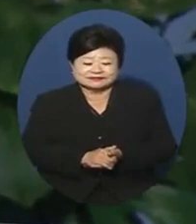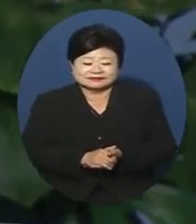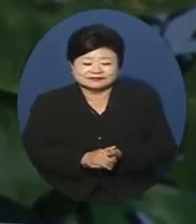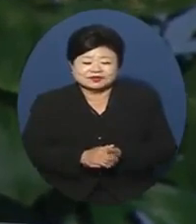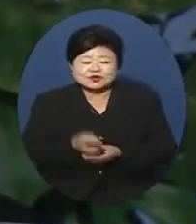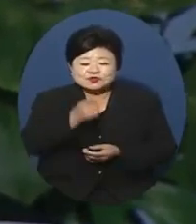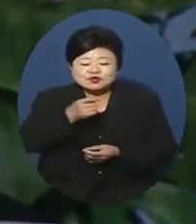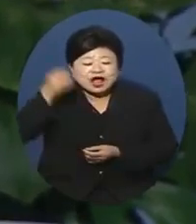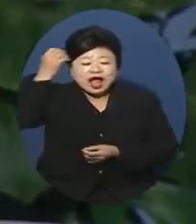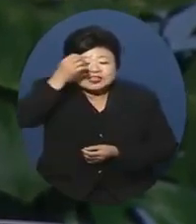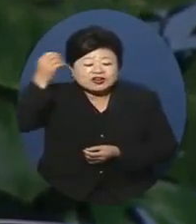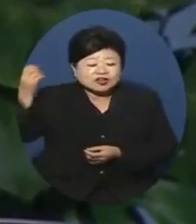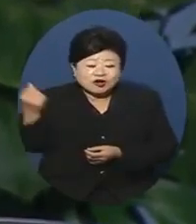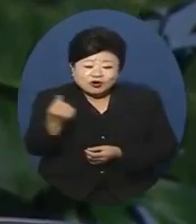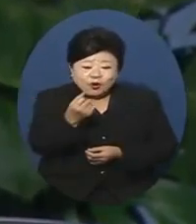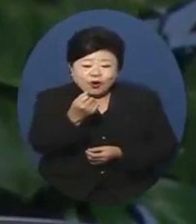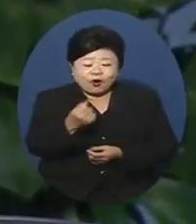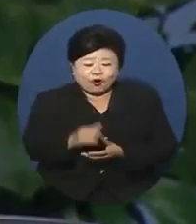물과 성령으로